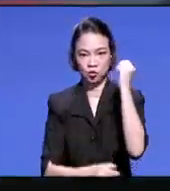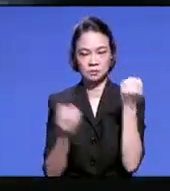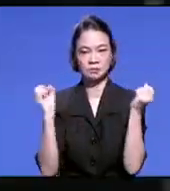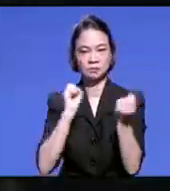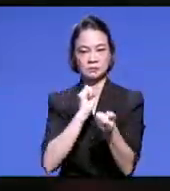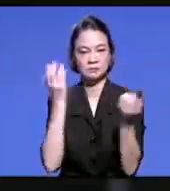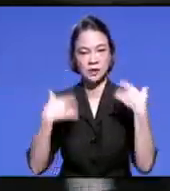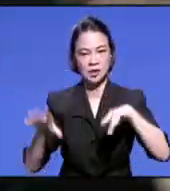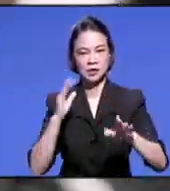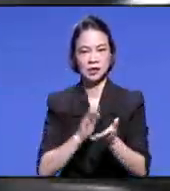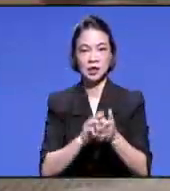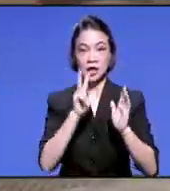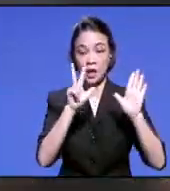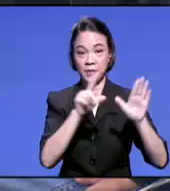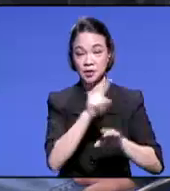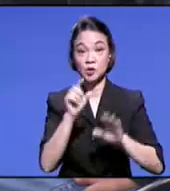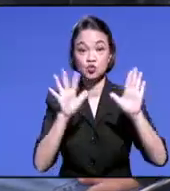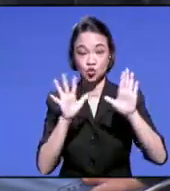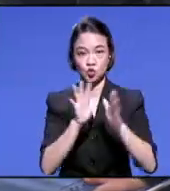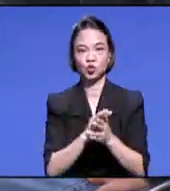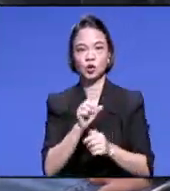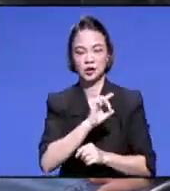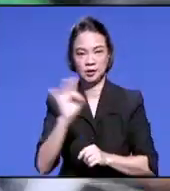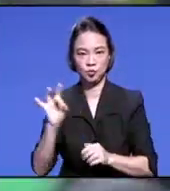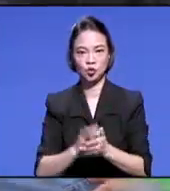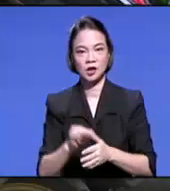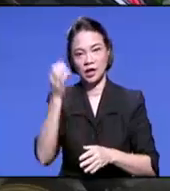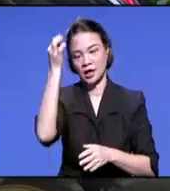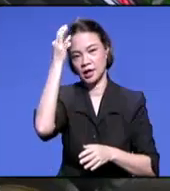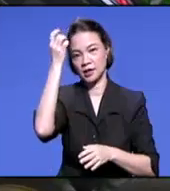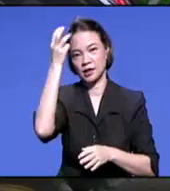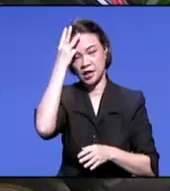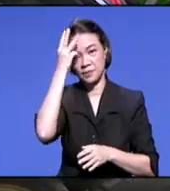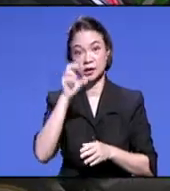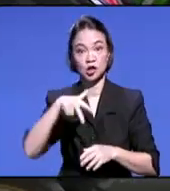Jabodetabek Rp8-10.000 dan zona 3 Kalimantan, Sulawesi dan lainnya